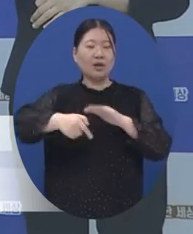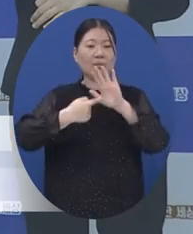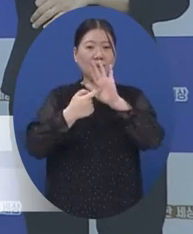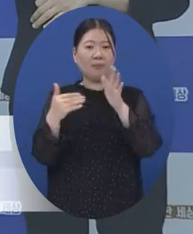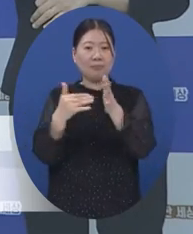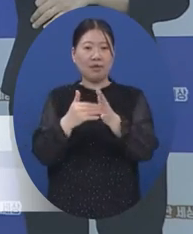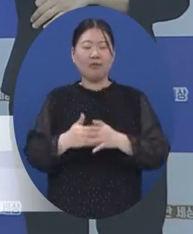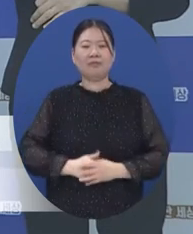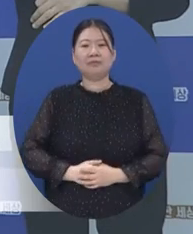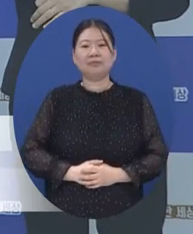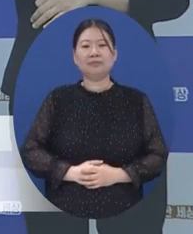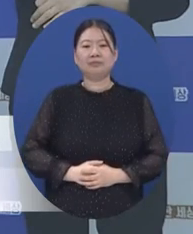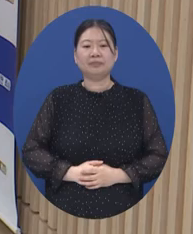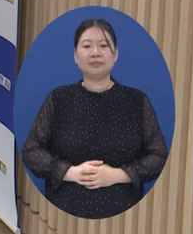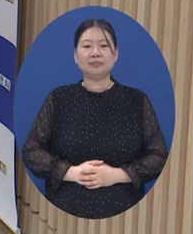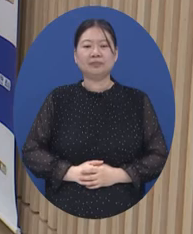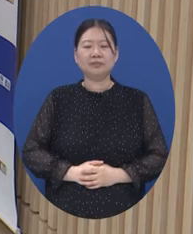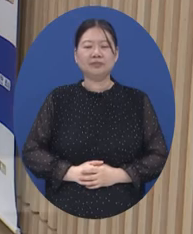김태희 기자의 보도입니다.